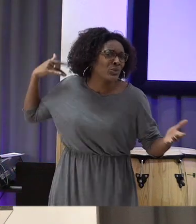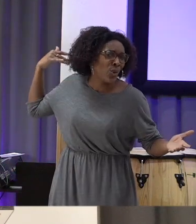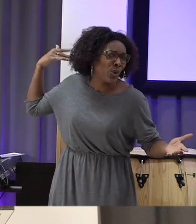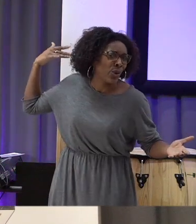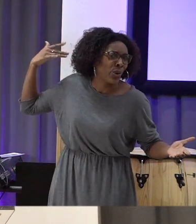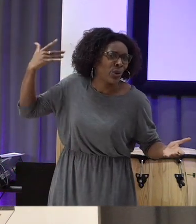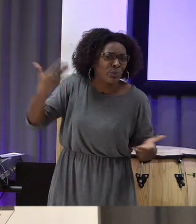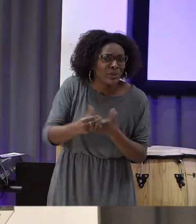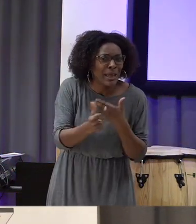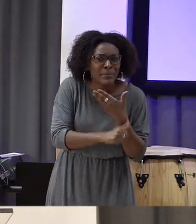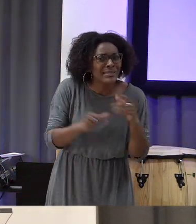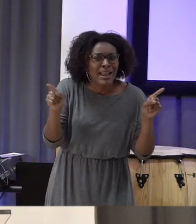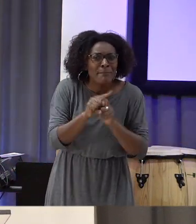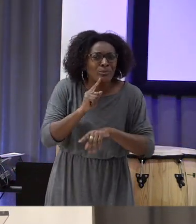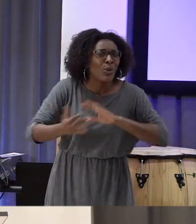C'est la même Bible